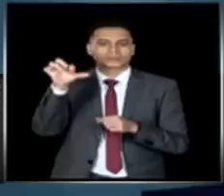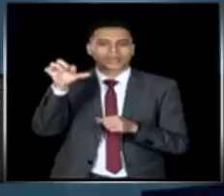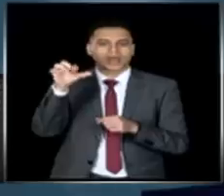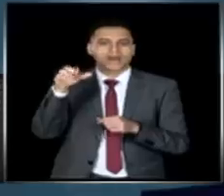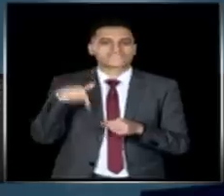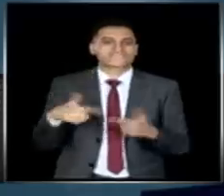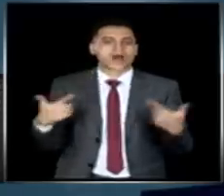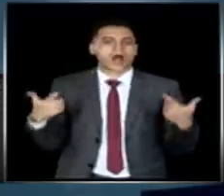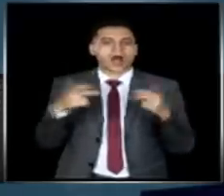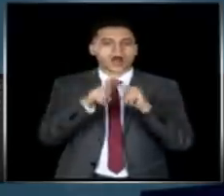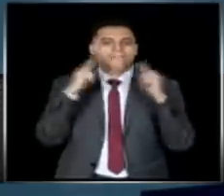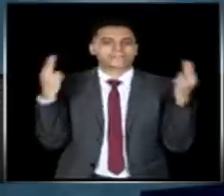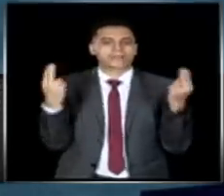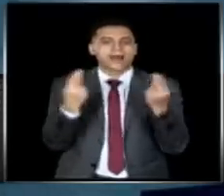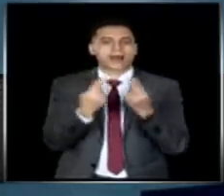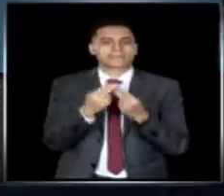BF-109؟